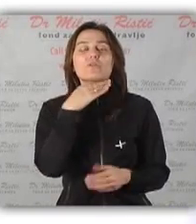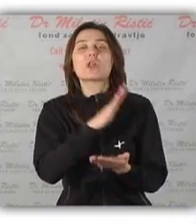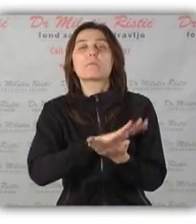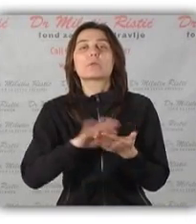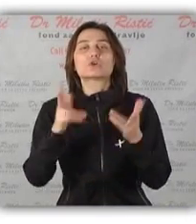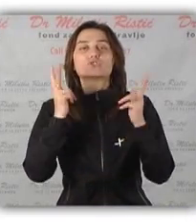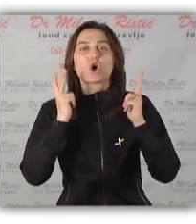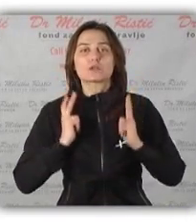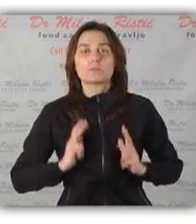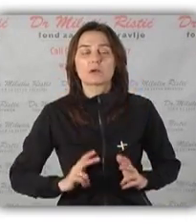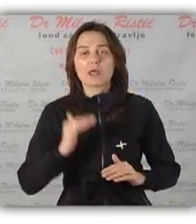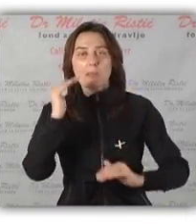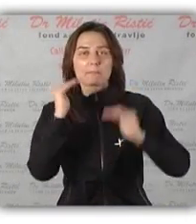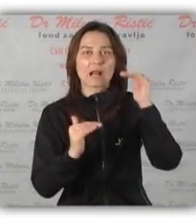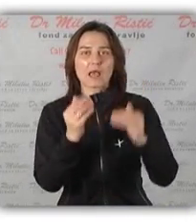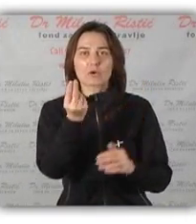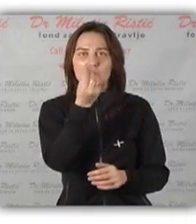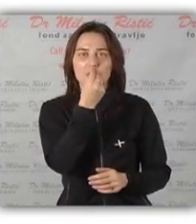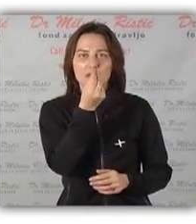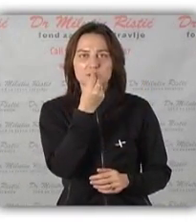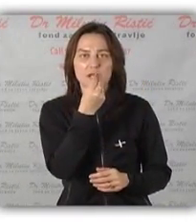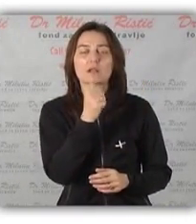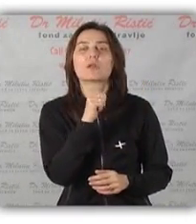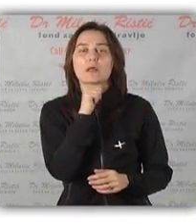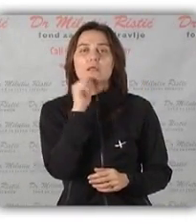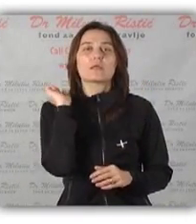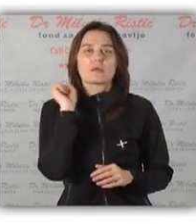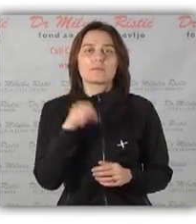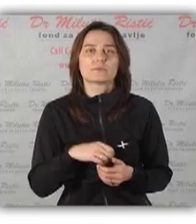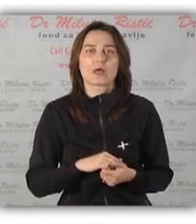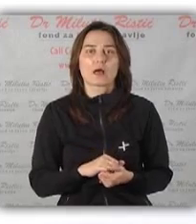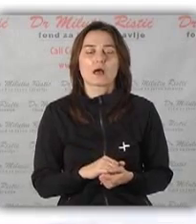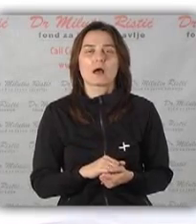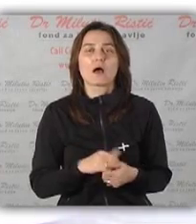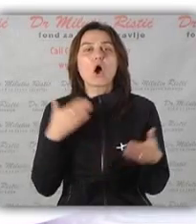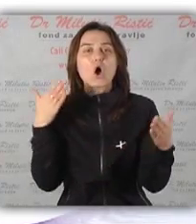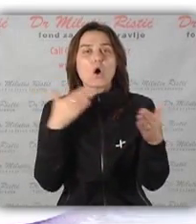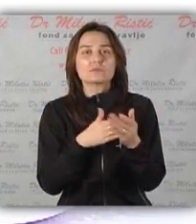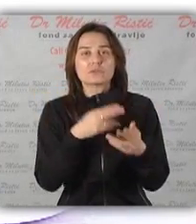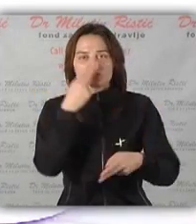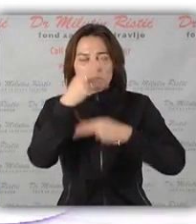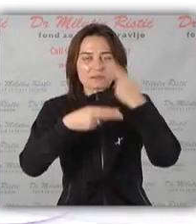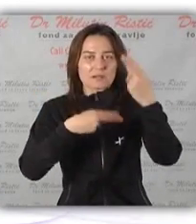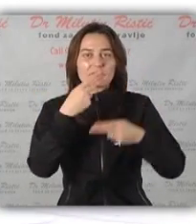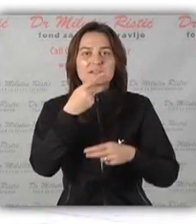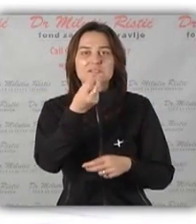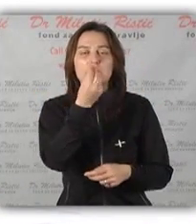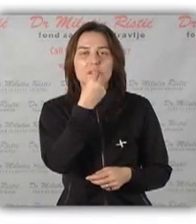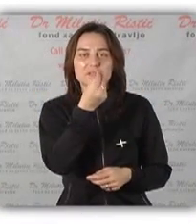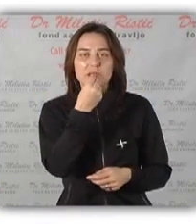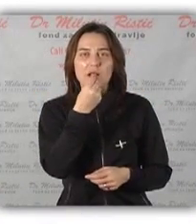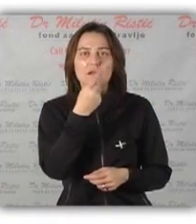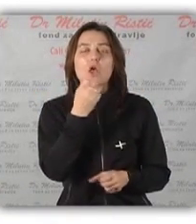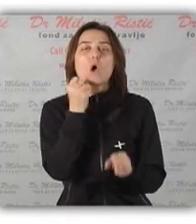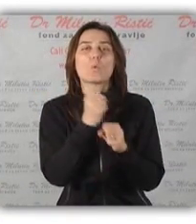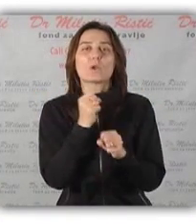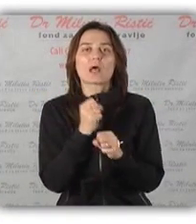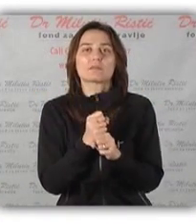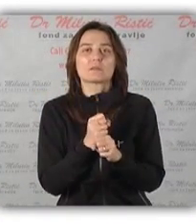je dovoljno da se prosto odmorite, da prilagodite ishranu i da određenim intervencijama u